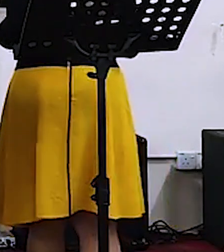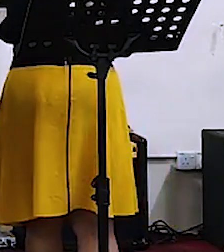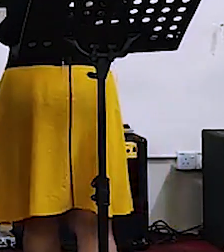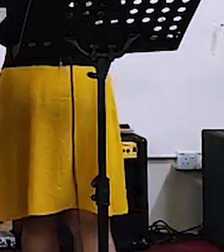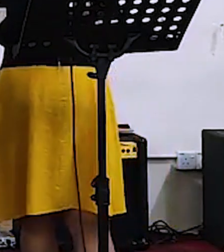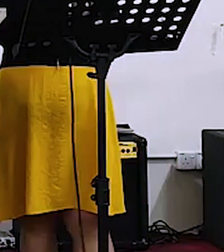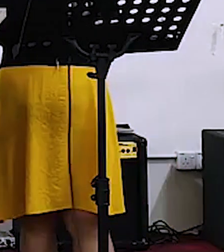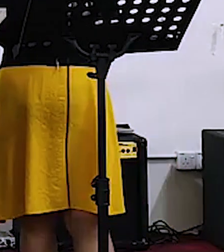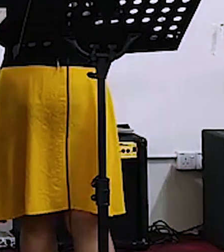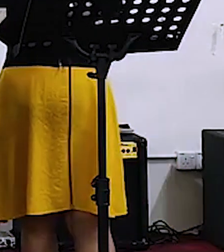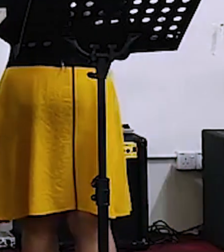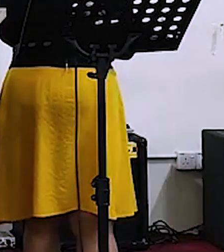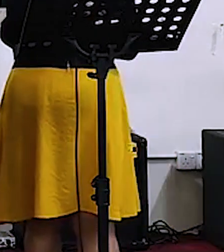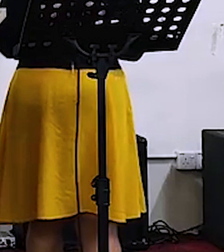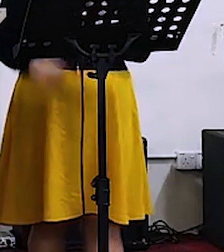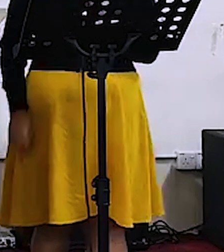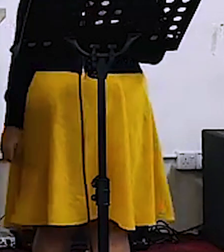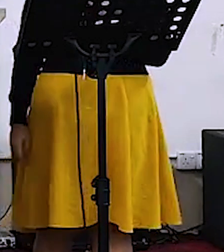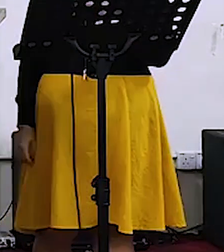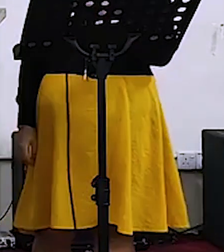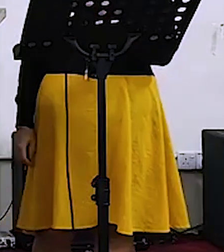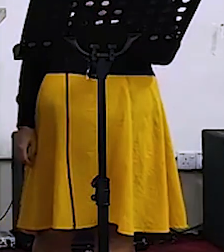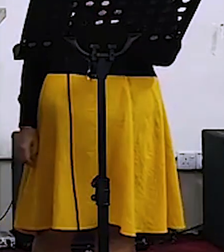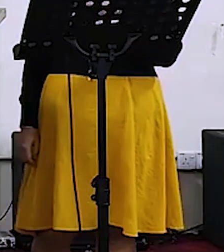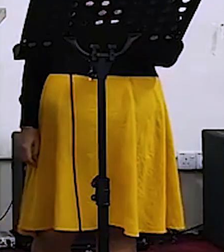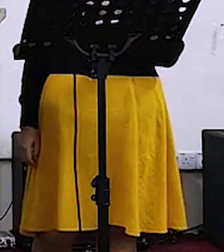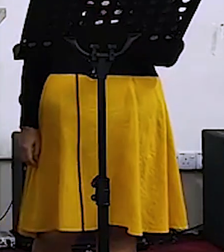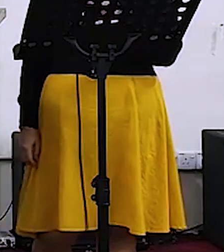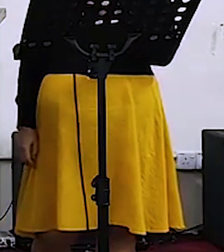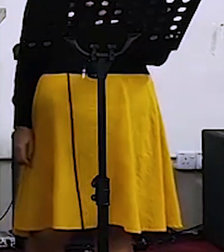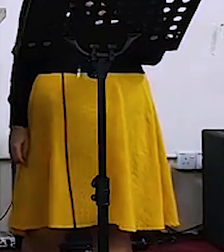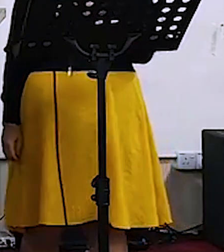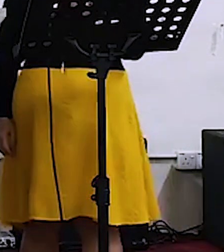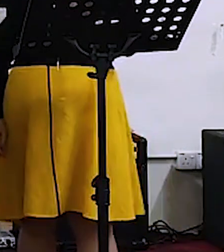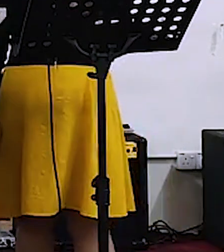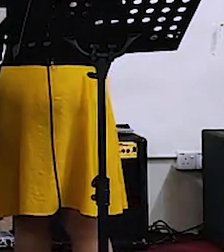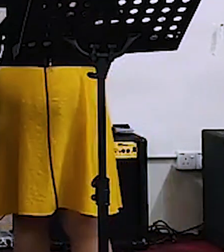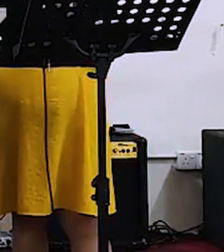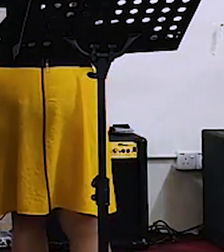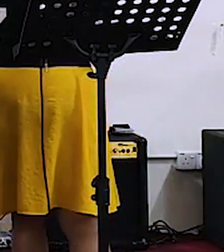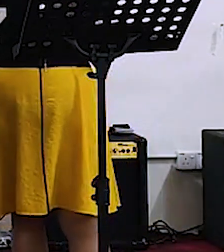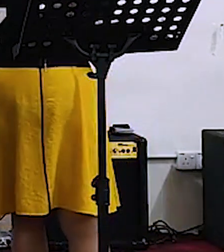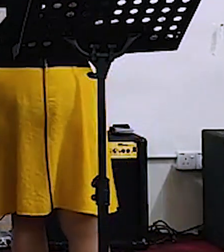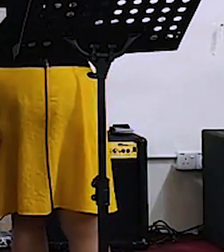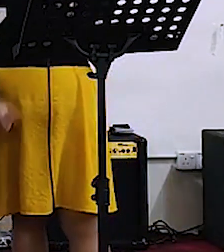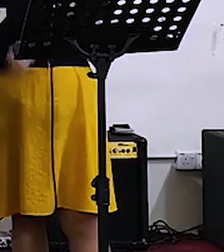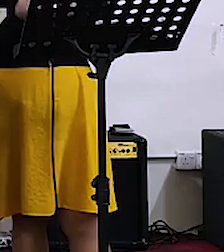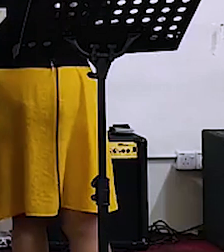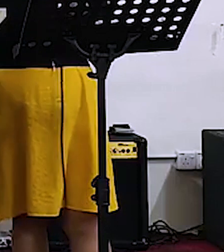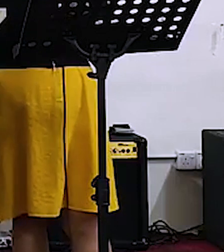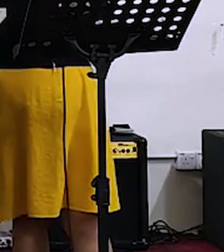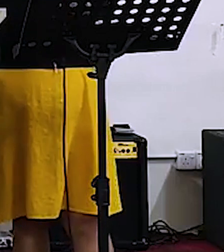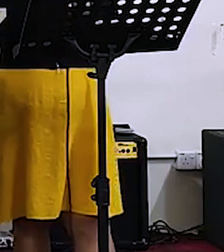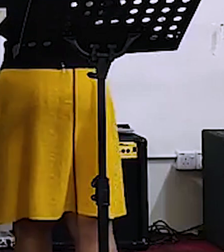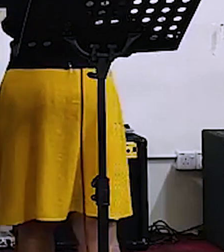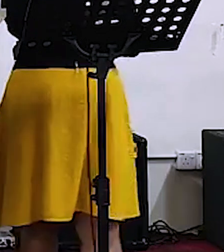们会在不对的方式之下呢，用这两个字。 I mean, there are some similarity with the words grace and mercy, but they're not the same thing. 虽然呢，这